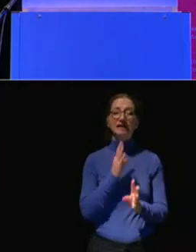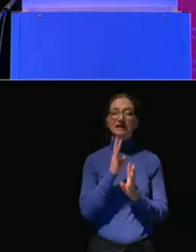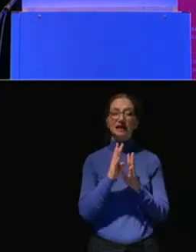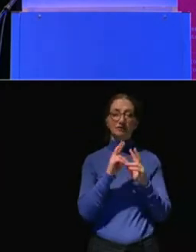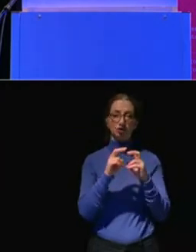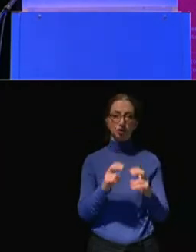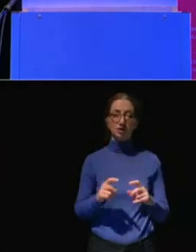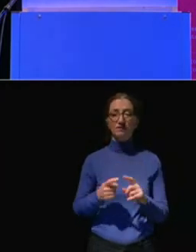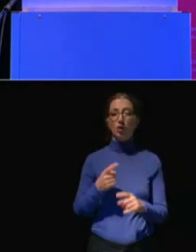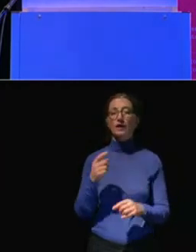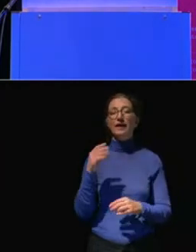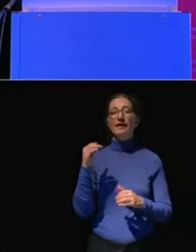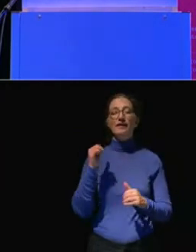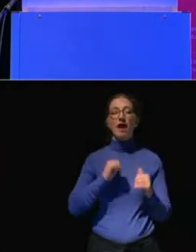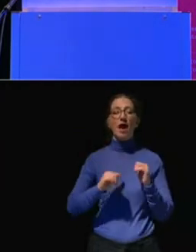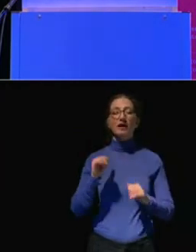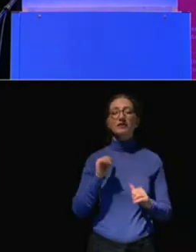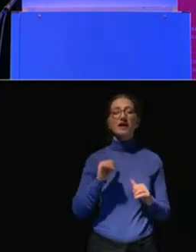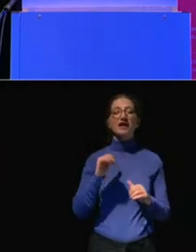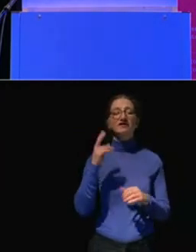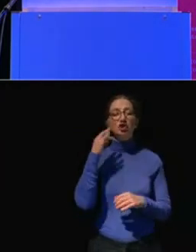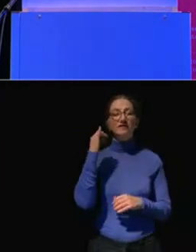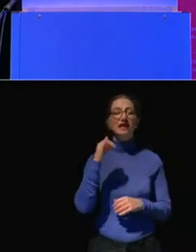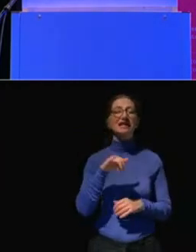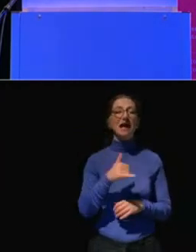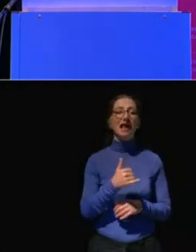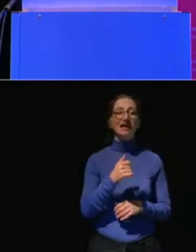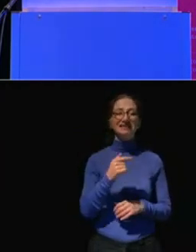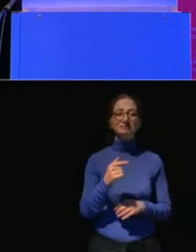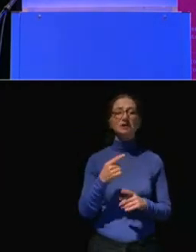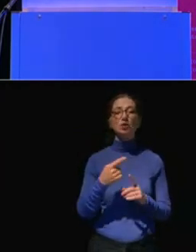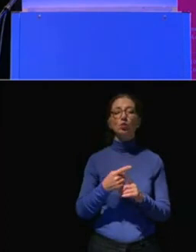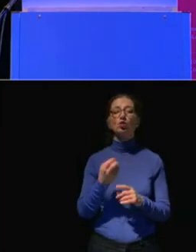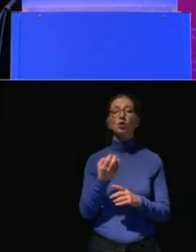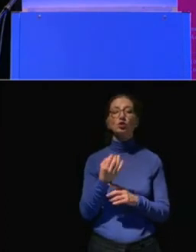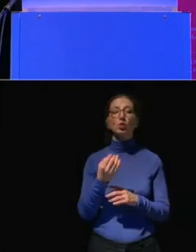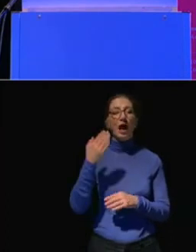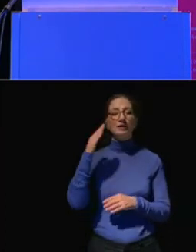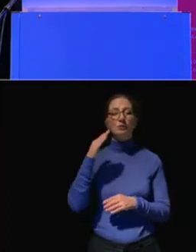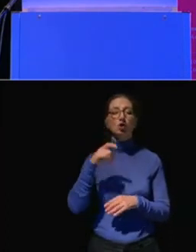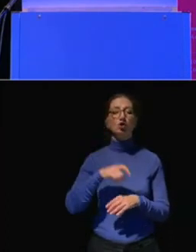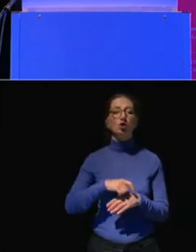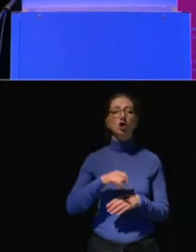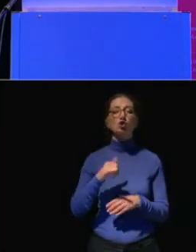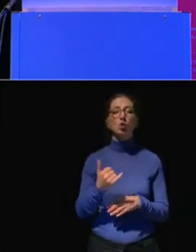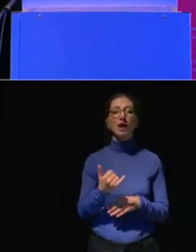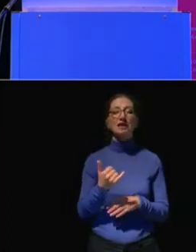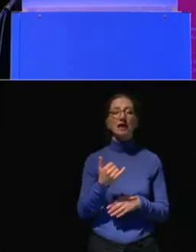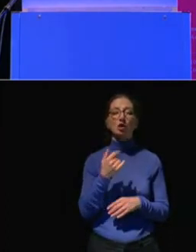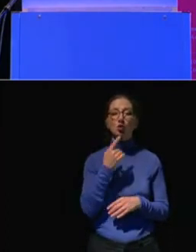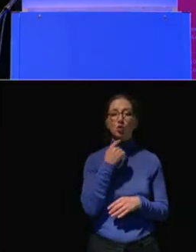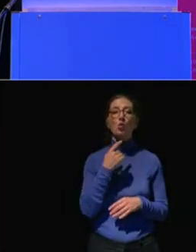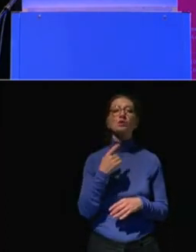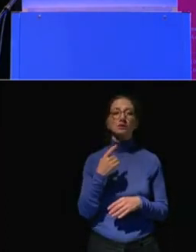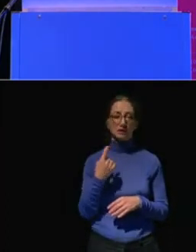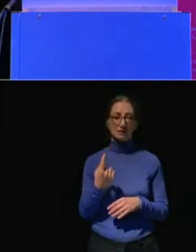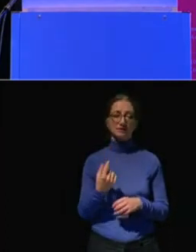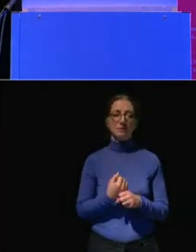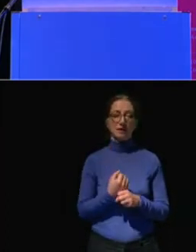Interviewstudie von der Theaterwissenschaftlerin Jana Prinsloo und dem Kulturanthropologen Dr. Jonathan Roth